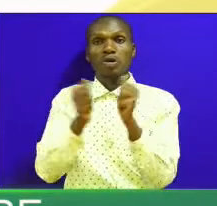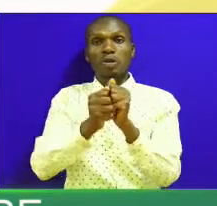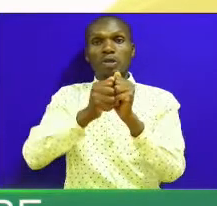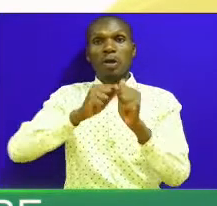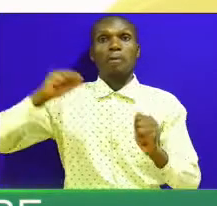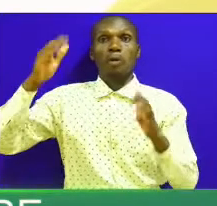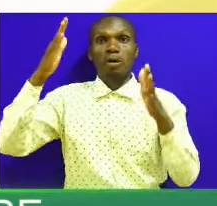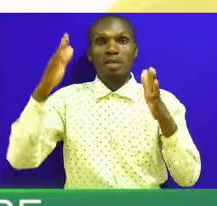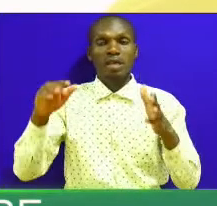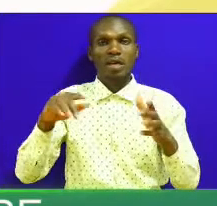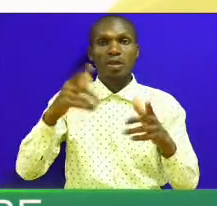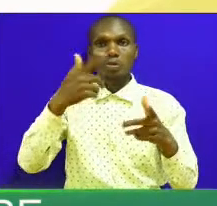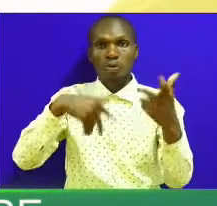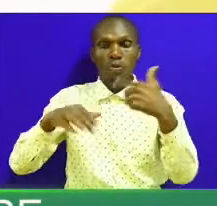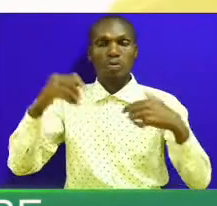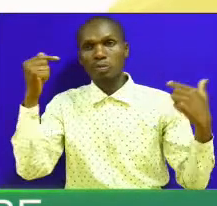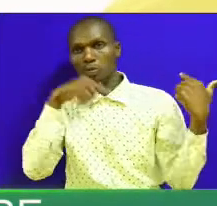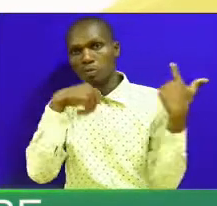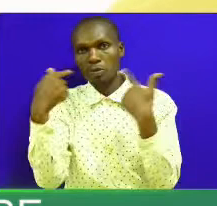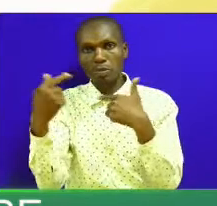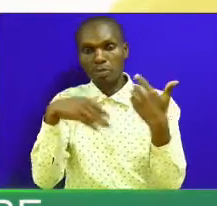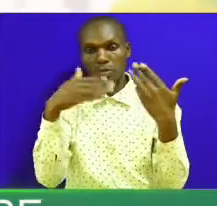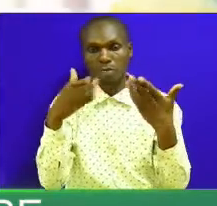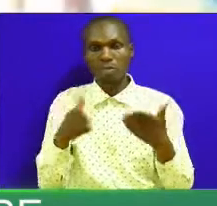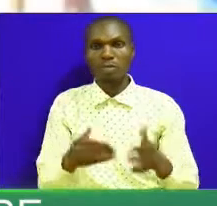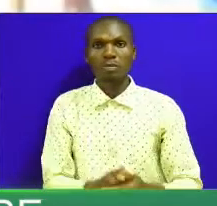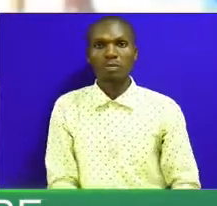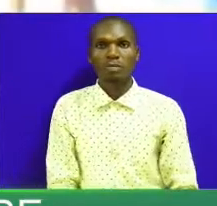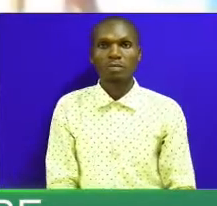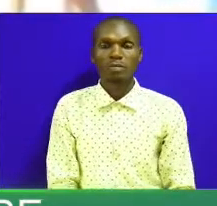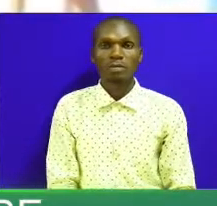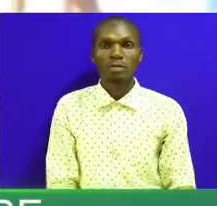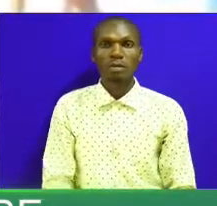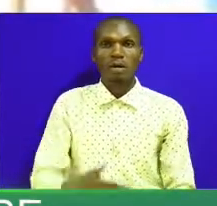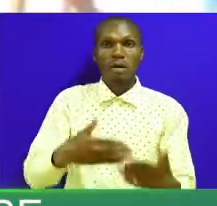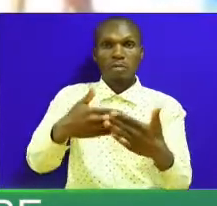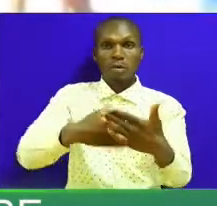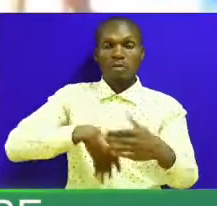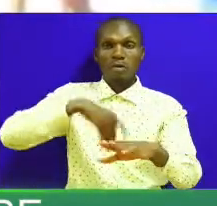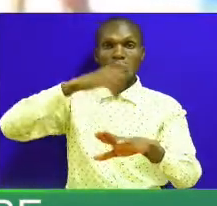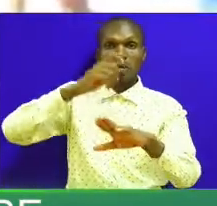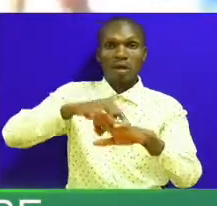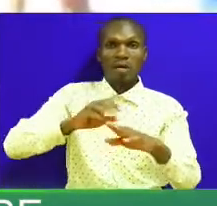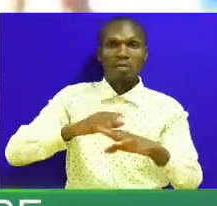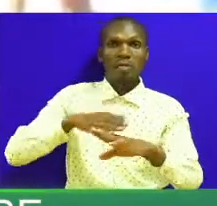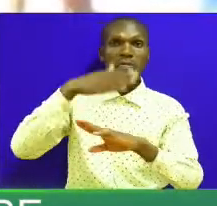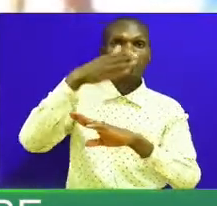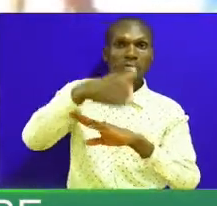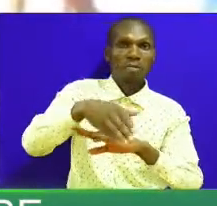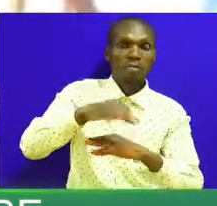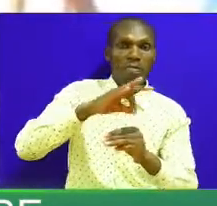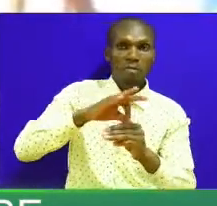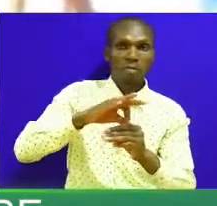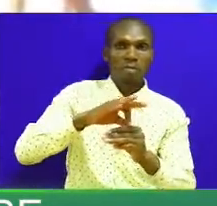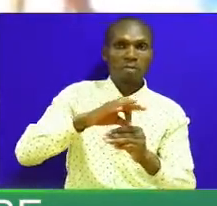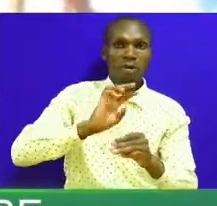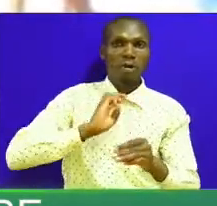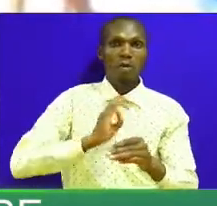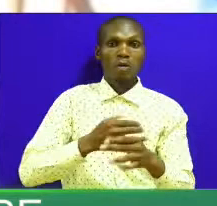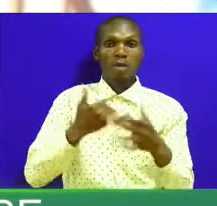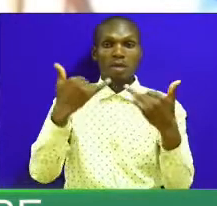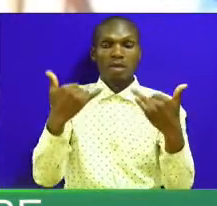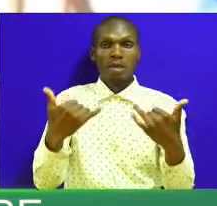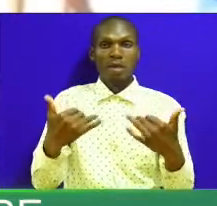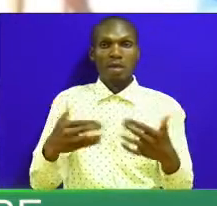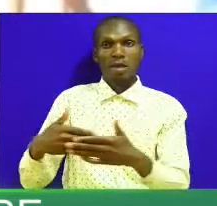chibura buru anena so bocholio bonene bole bosio. Kabla, wakati na baadaye uchaguzi, sisi ni watoto